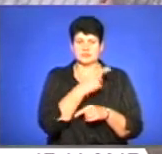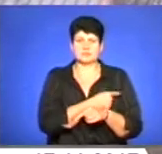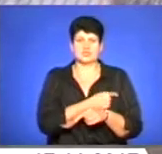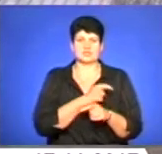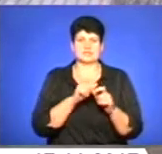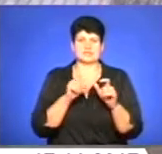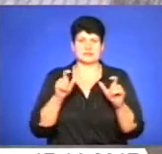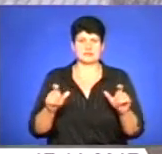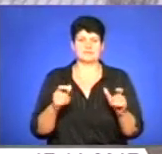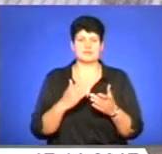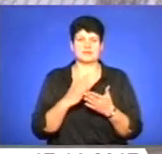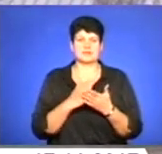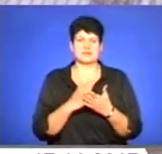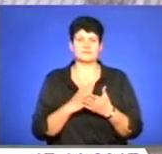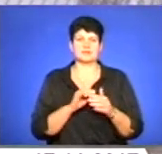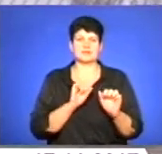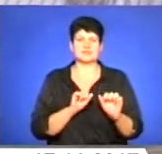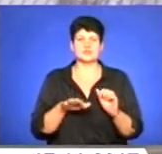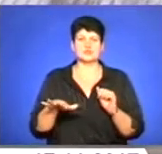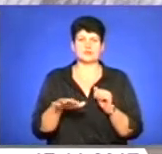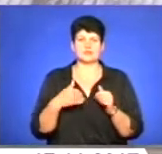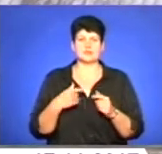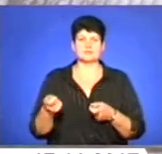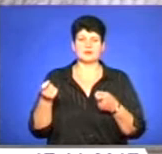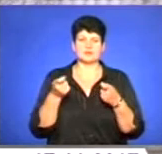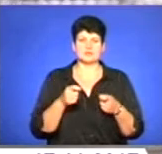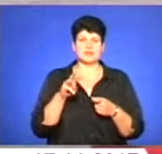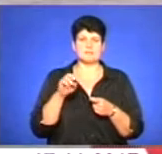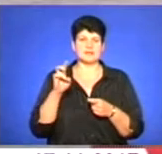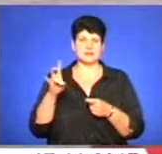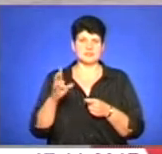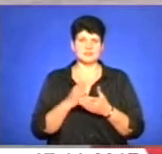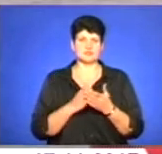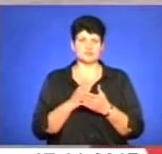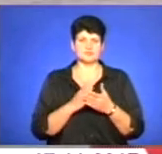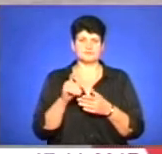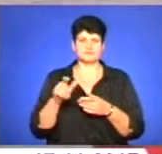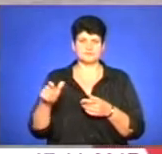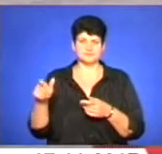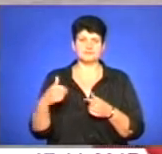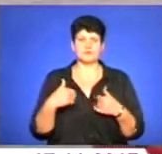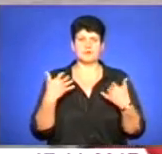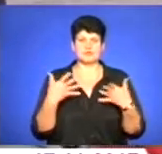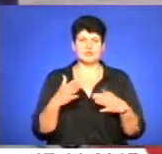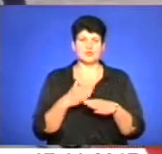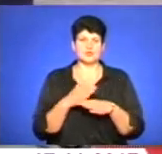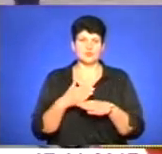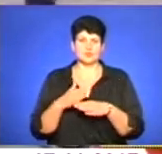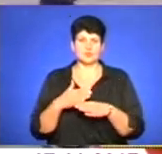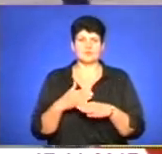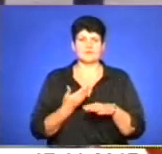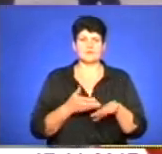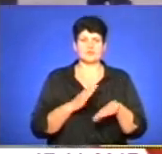заклад. Ми стоїмо у безпечній зоні, до нас приносять іменна служба потерпілих, і ми вже їх сортуємо і